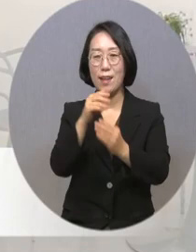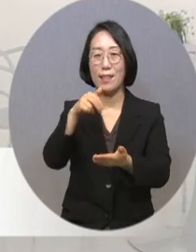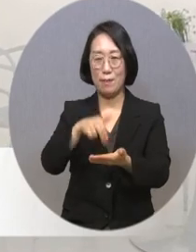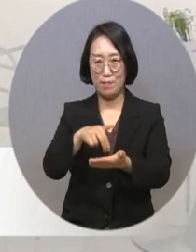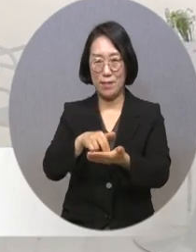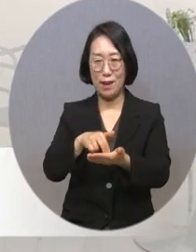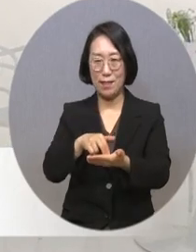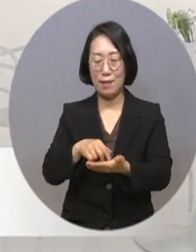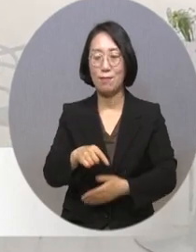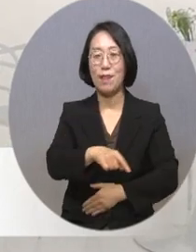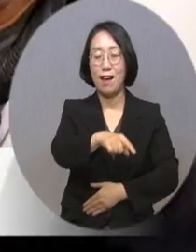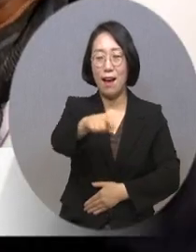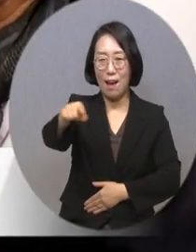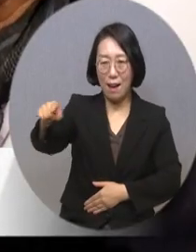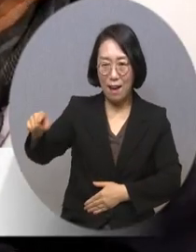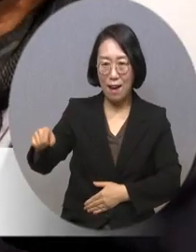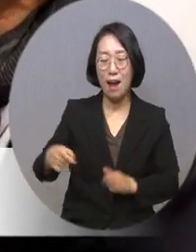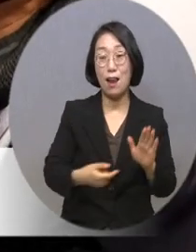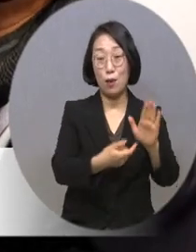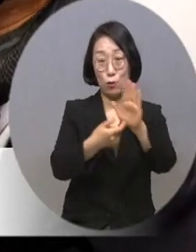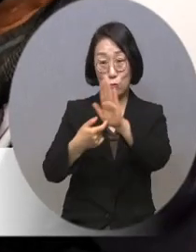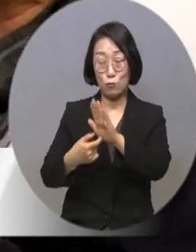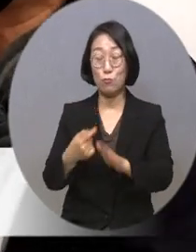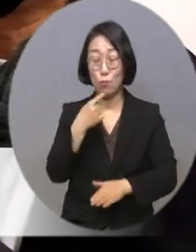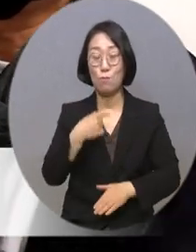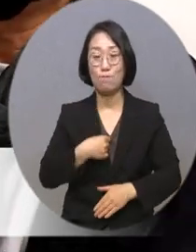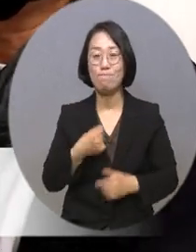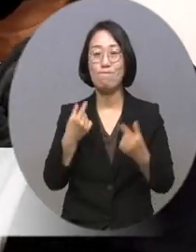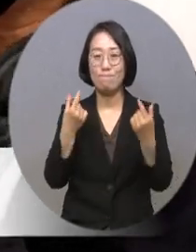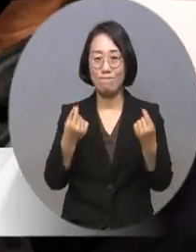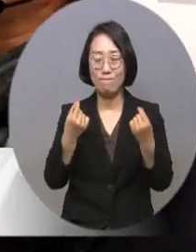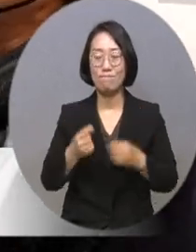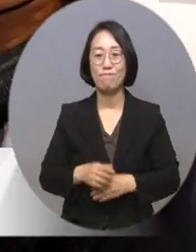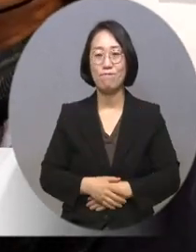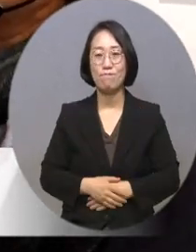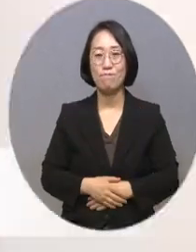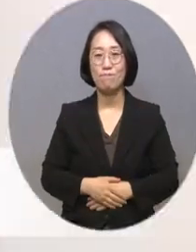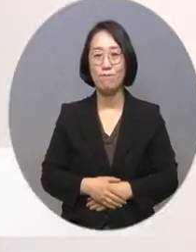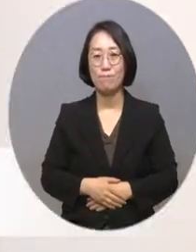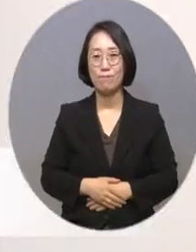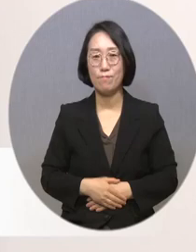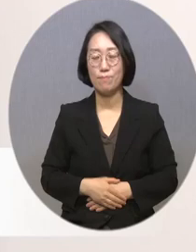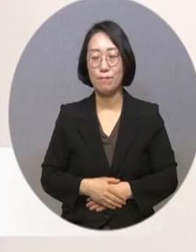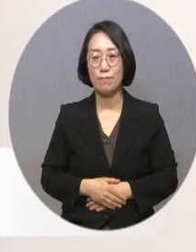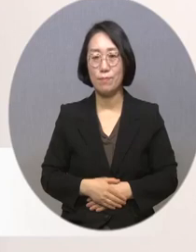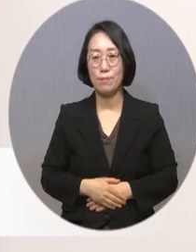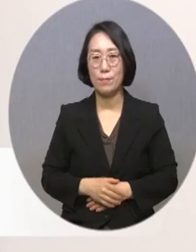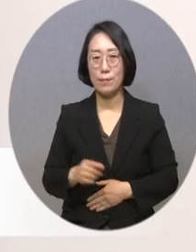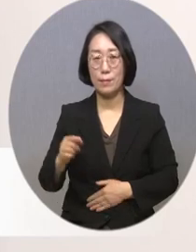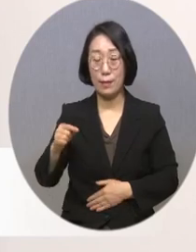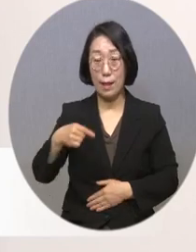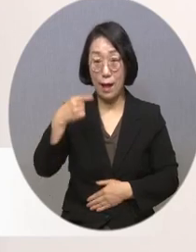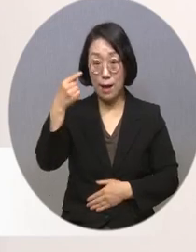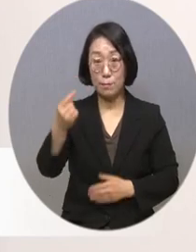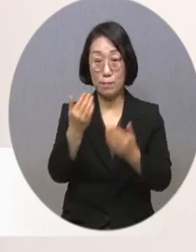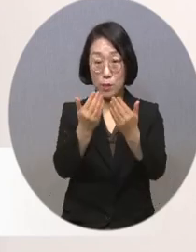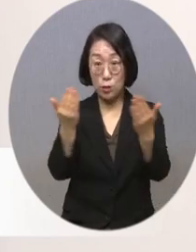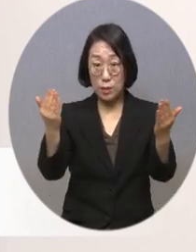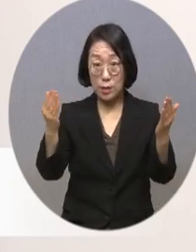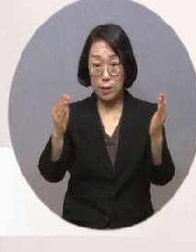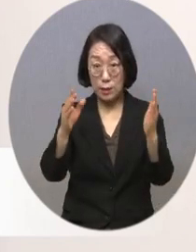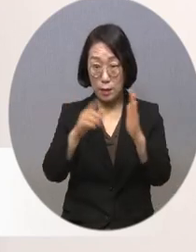많이 알고 저 또한 그렇게 꾸준히 지금 작업을 해오고 있습니다. 아마 다음 전시도 한번